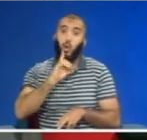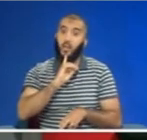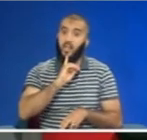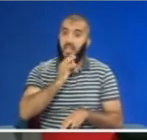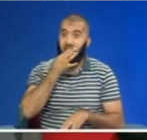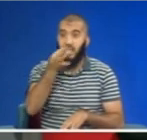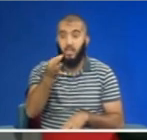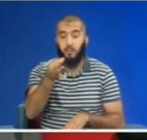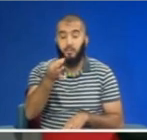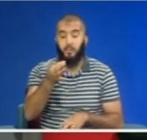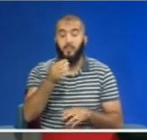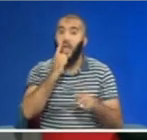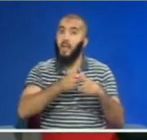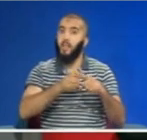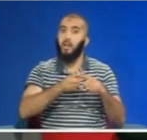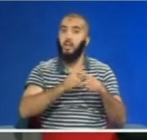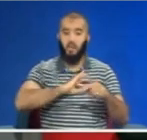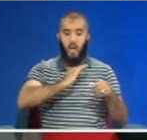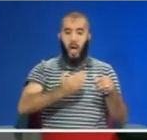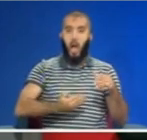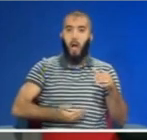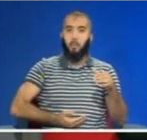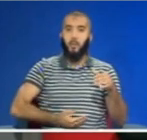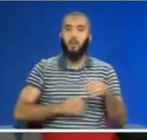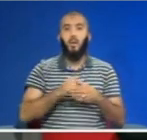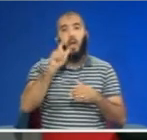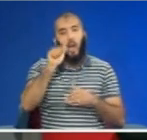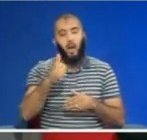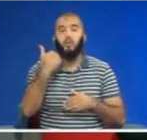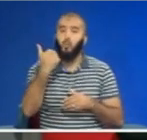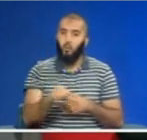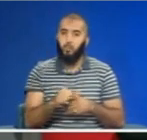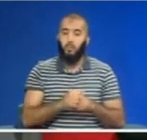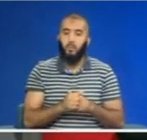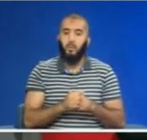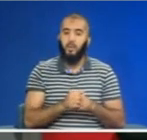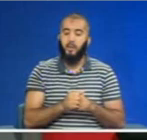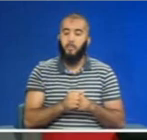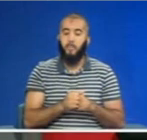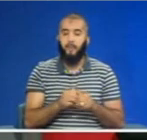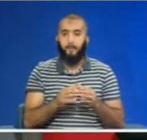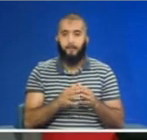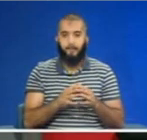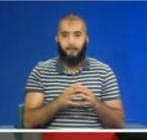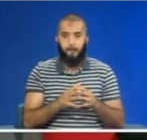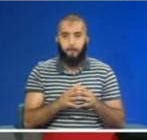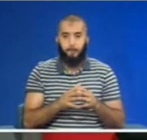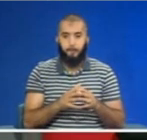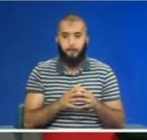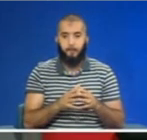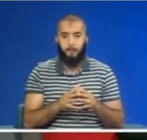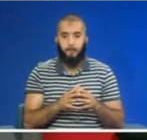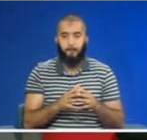محقق بسبب الحمل، عندئذ نعم تقطع وتستأصل الرحم أو تقلبه، لأن هناك طرق